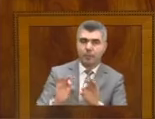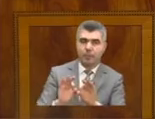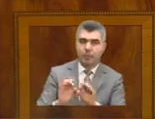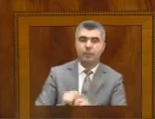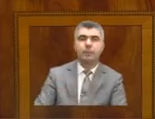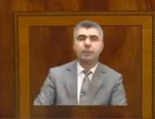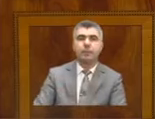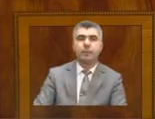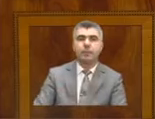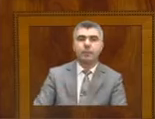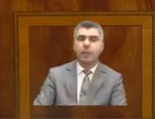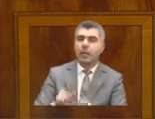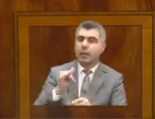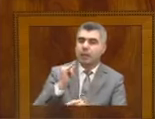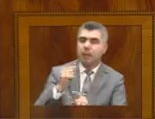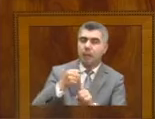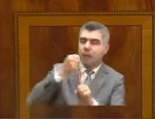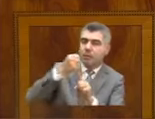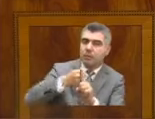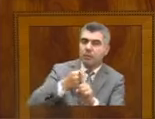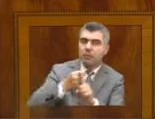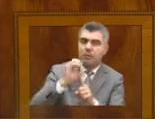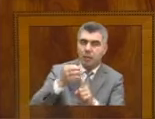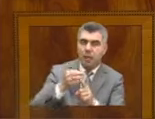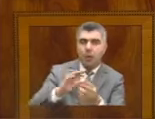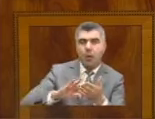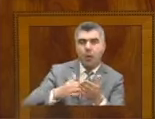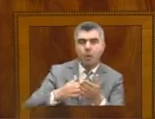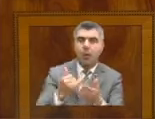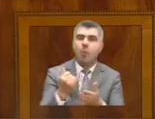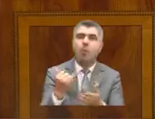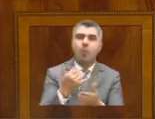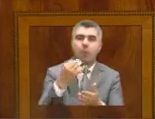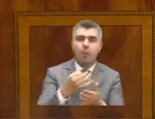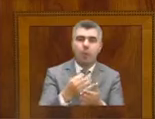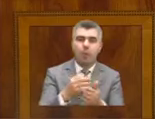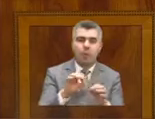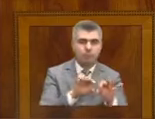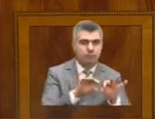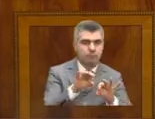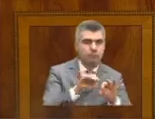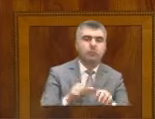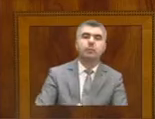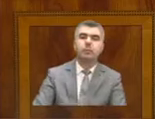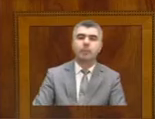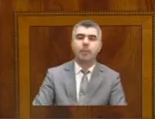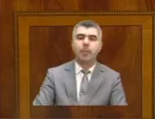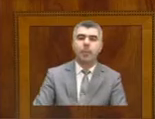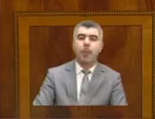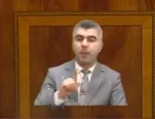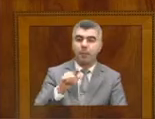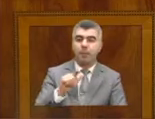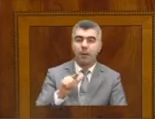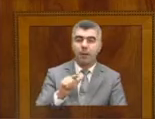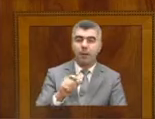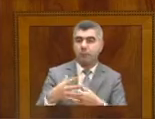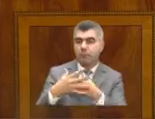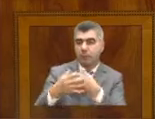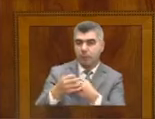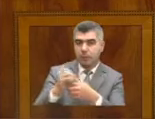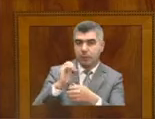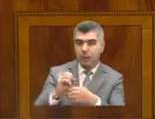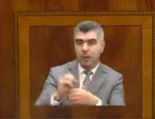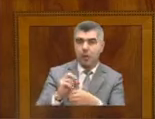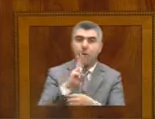بالموازاة مع مواصلة العمل على ترشيد النفقات العمومية وعقلنتها وتعزيز تحصيل موارد الدولة والرفع